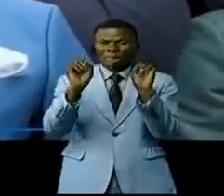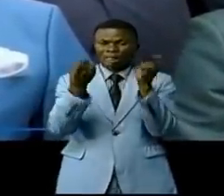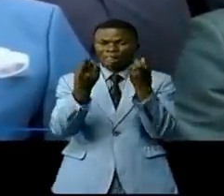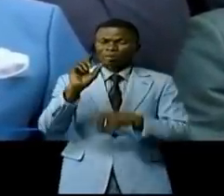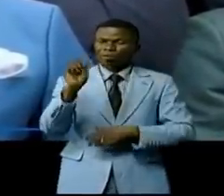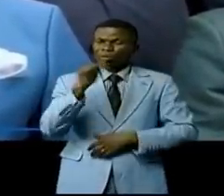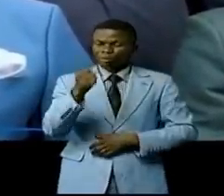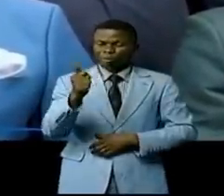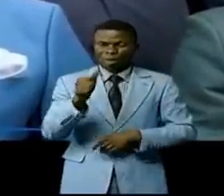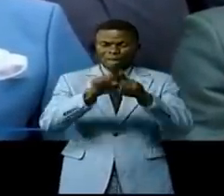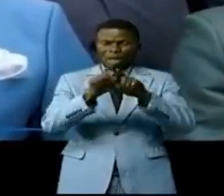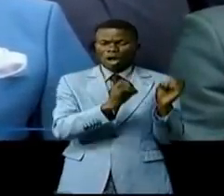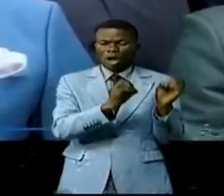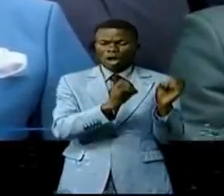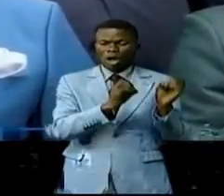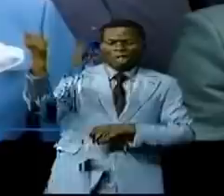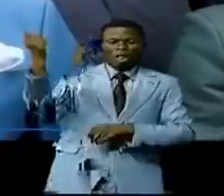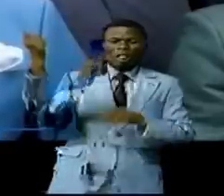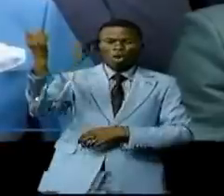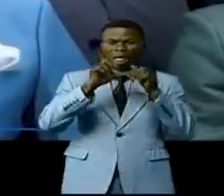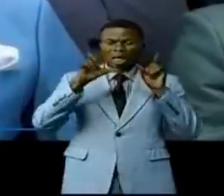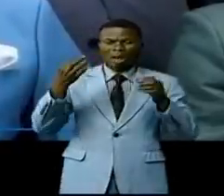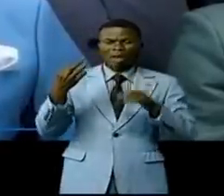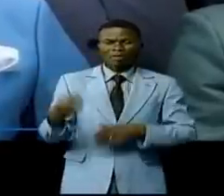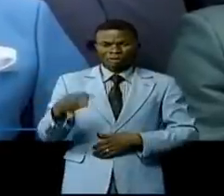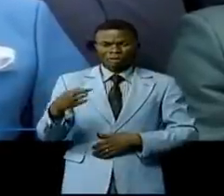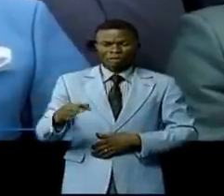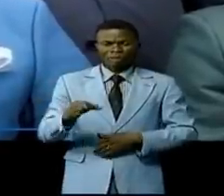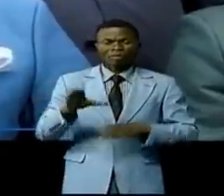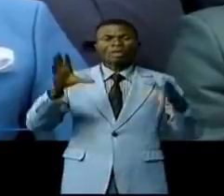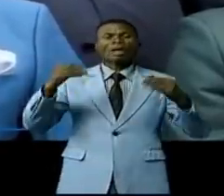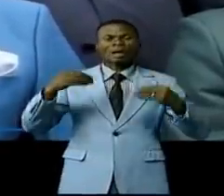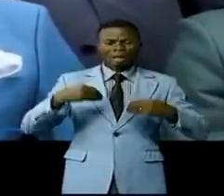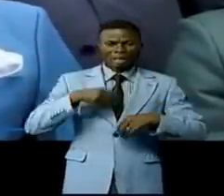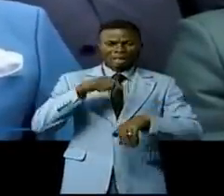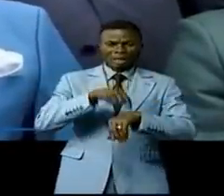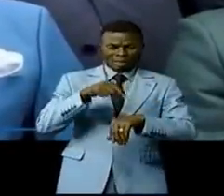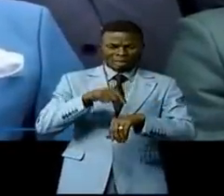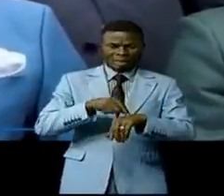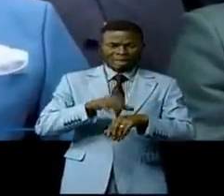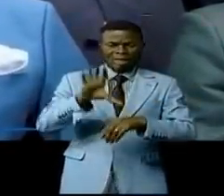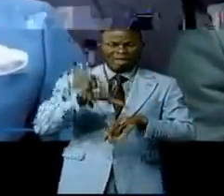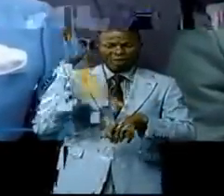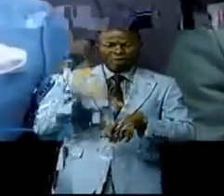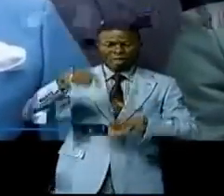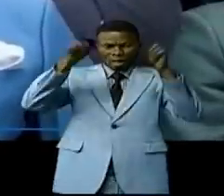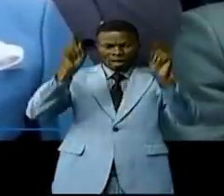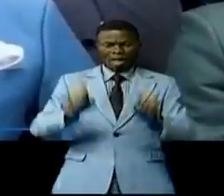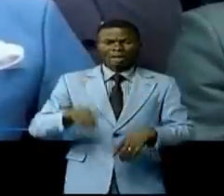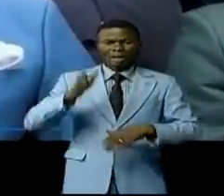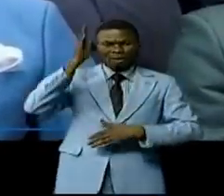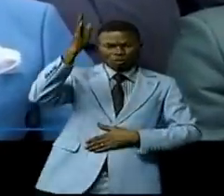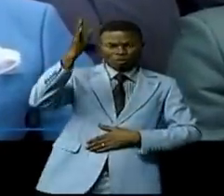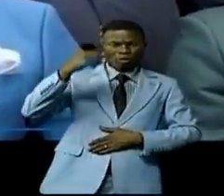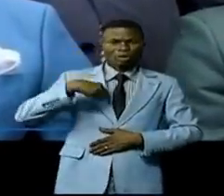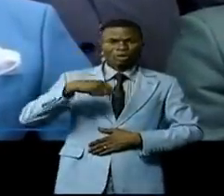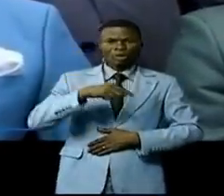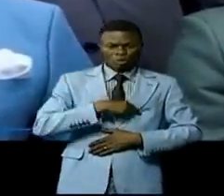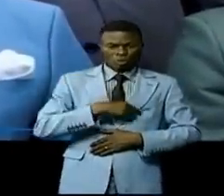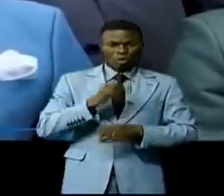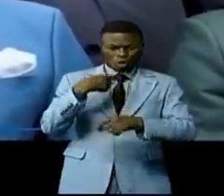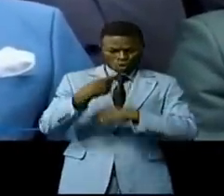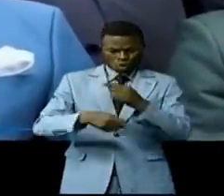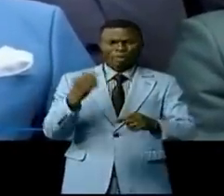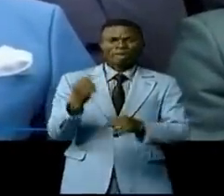de l'Organisation internationale de la francophonie, qui a reconnu les dates prévues pour l'année prochaine. Nous nous sommes déjà mis au